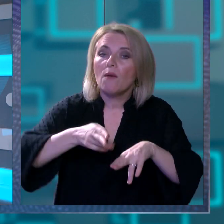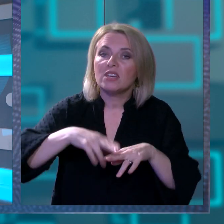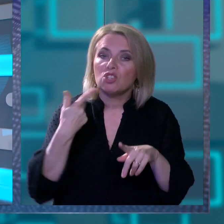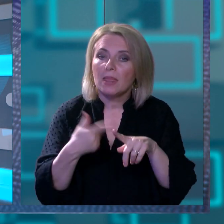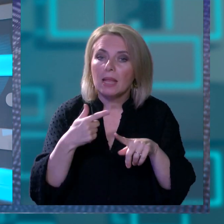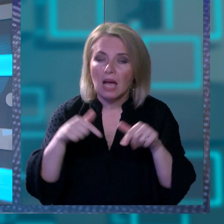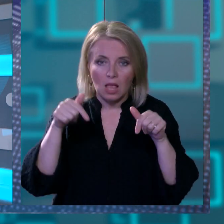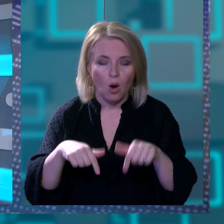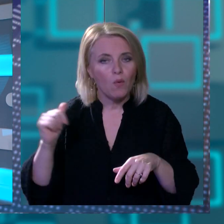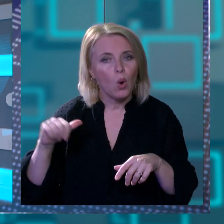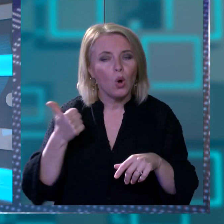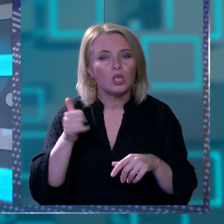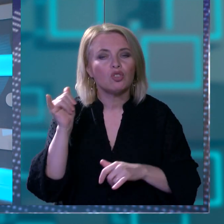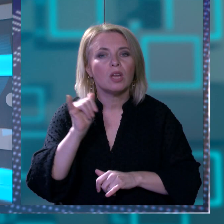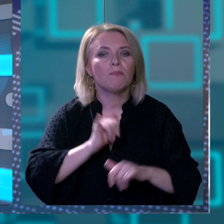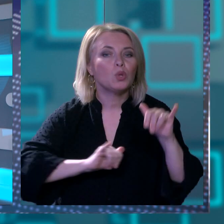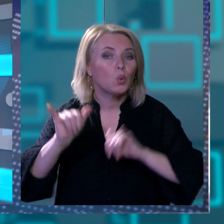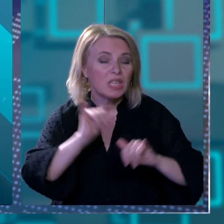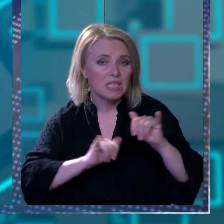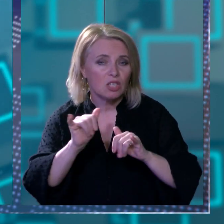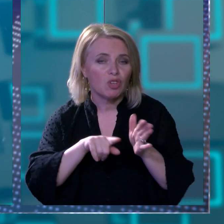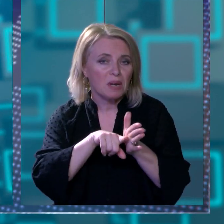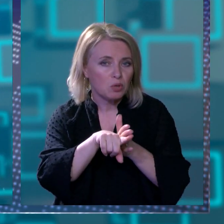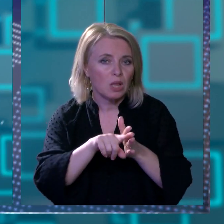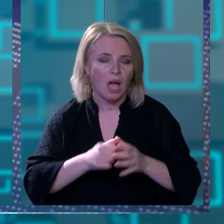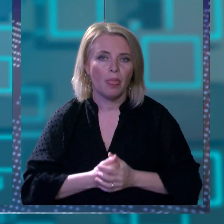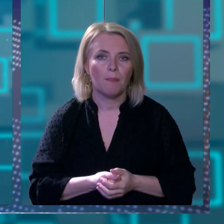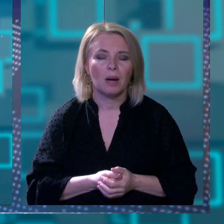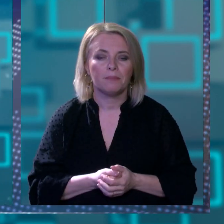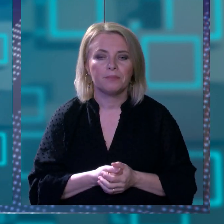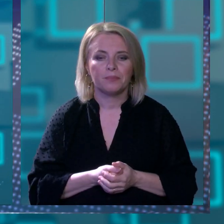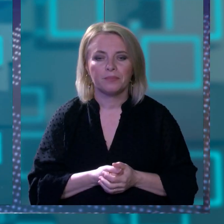više detalja o ovogodišnjim turističkim rezultatima.